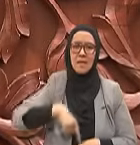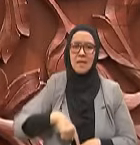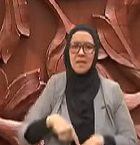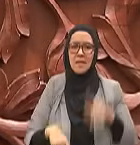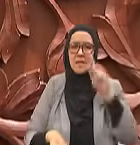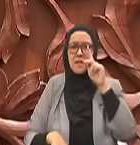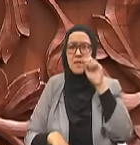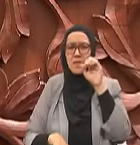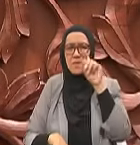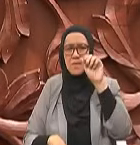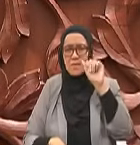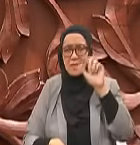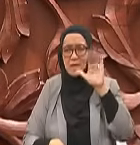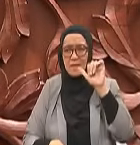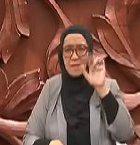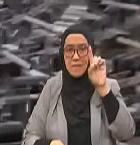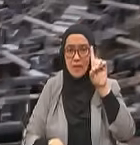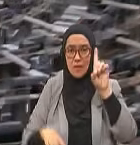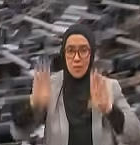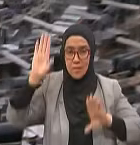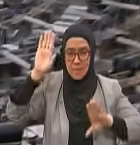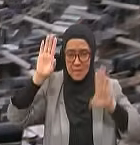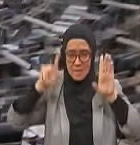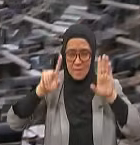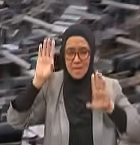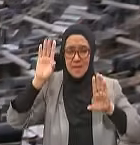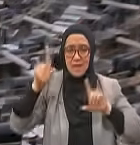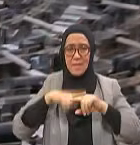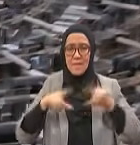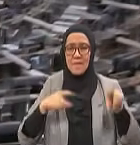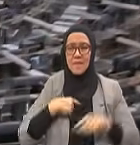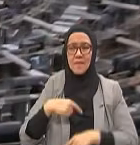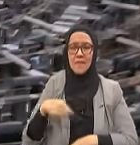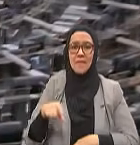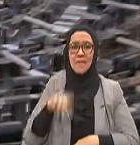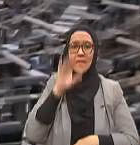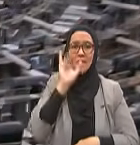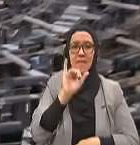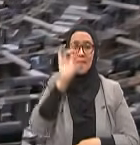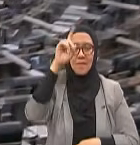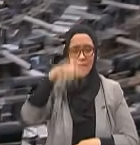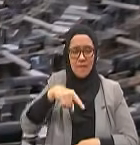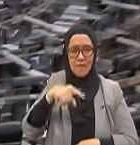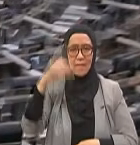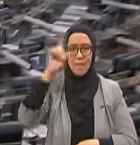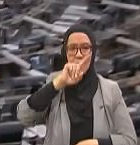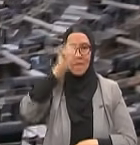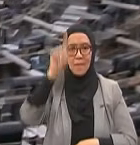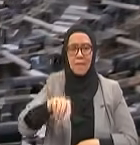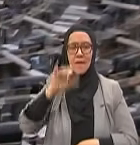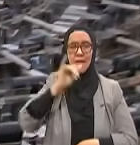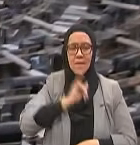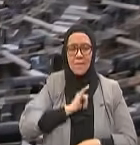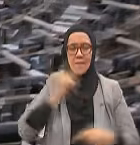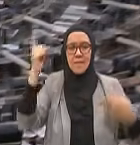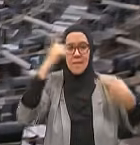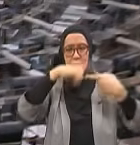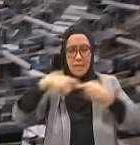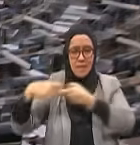85 Bacinto tertentu yang dipertua soalan saya juga berkenaan dengan E63